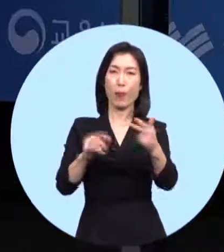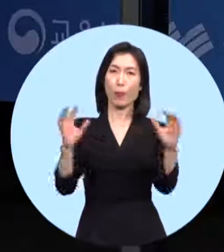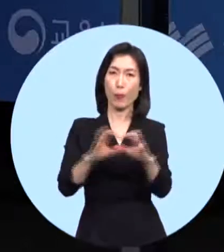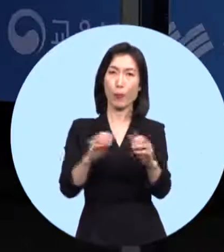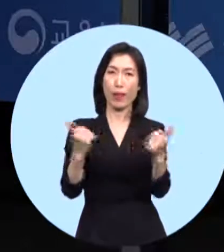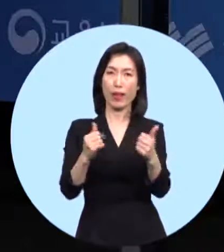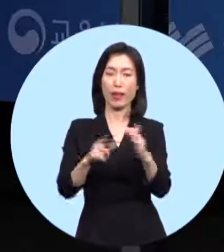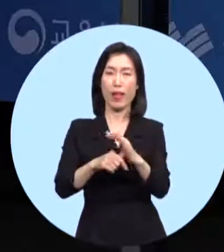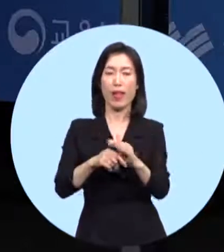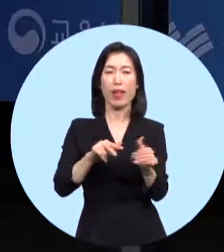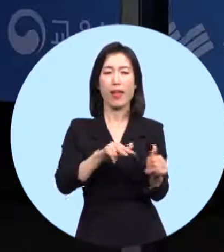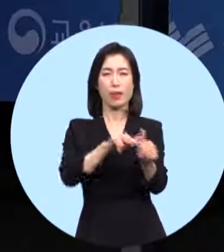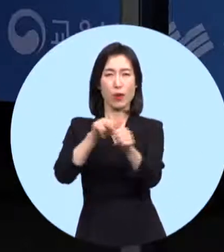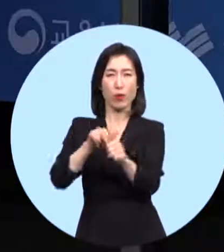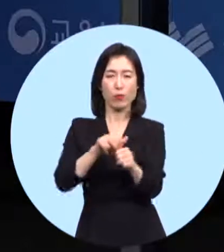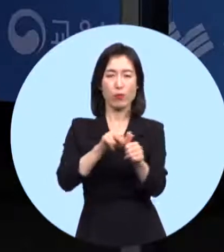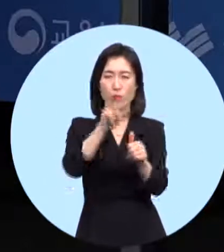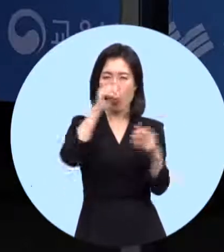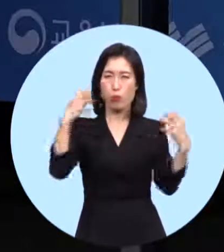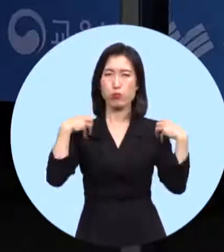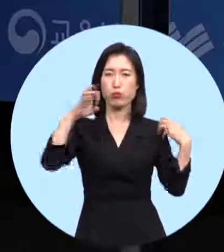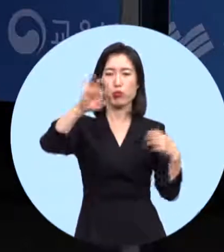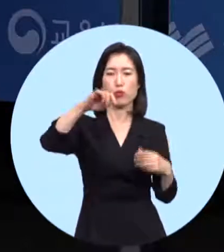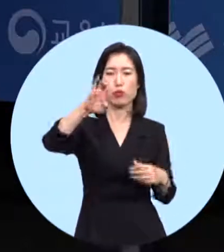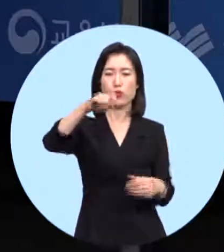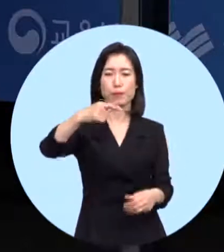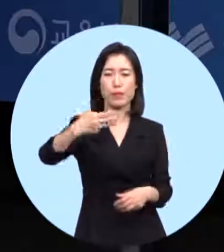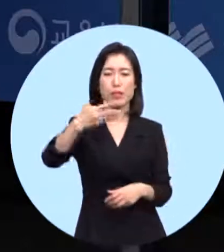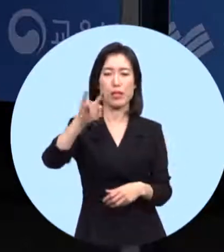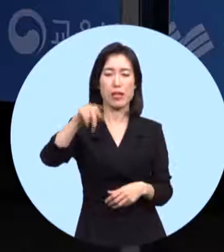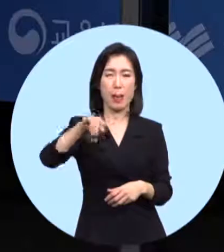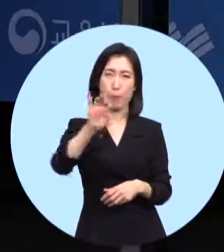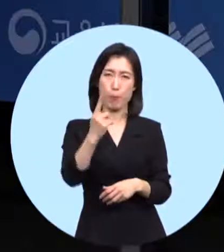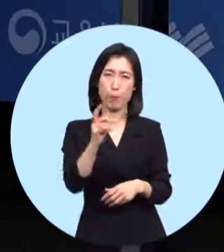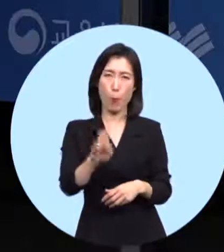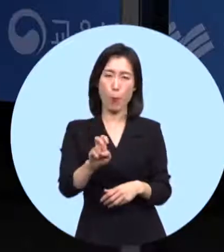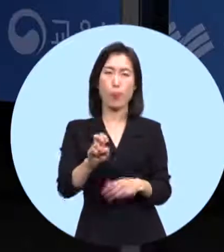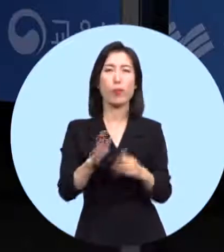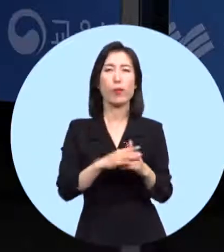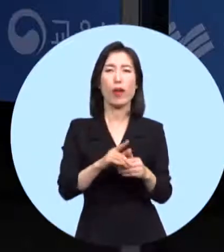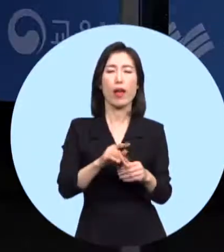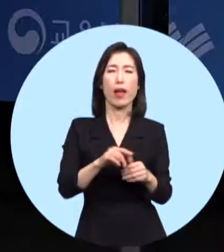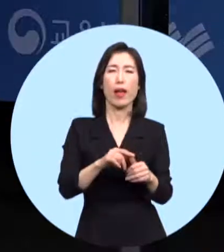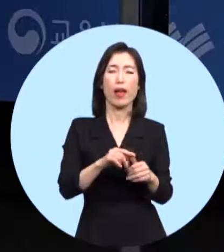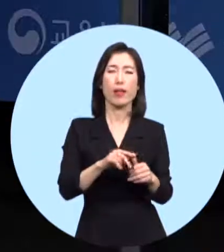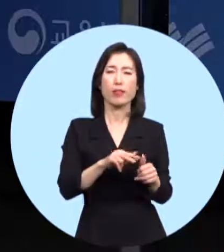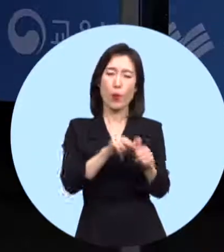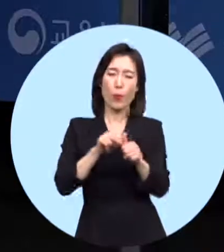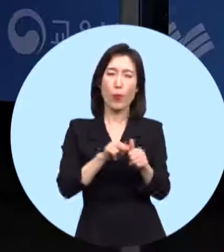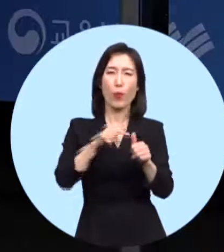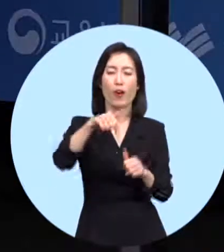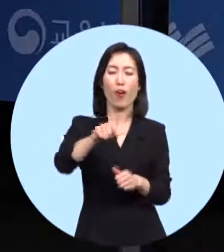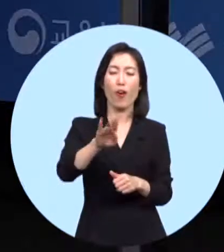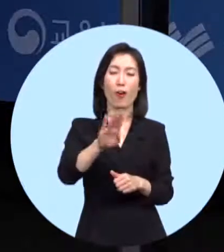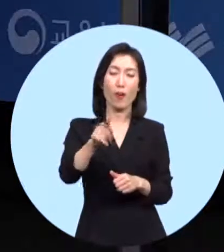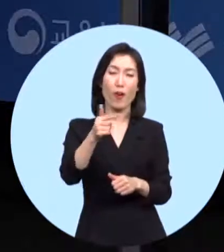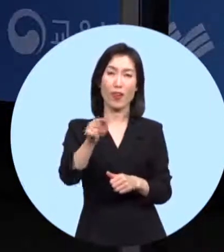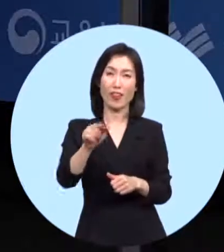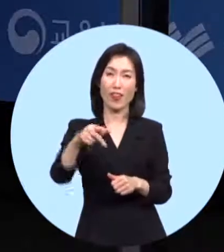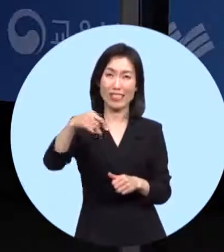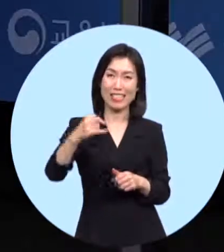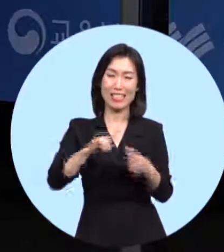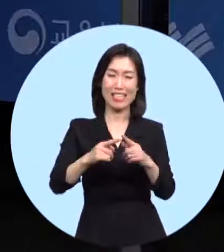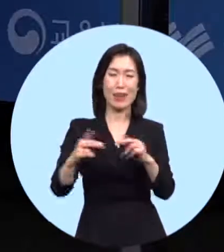때 정보 플랫폼이나 거버넌스 플랫폼에 대한 얘기를 말씀을 드렸습니다. 좀 더 오늘 이 자리에서